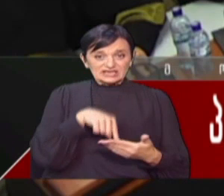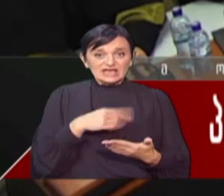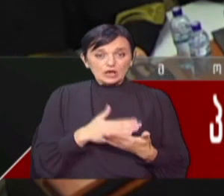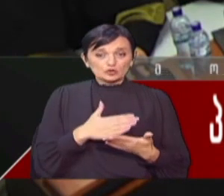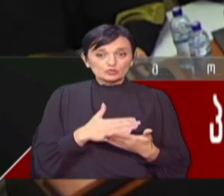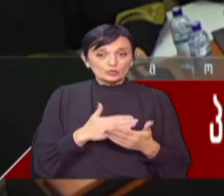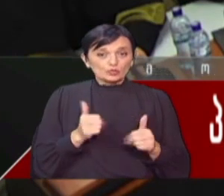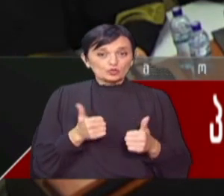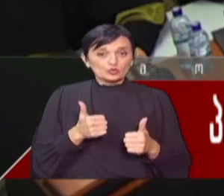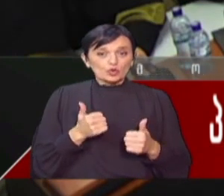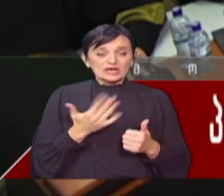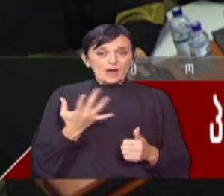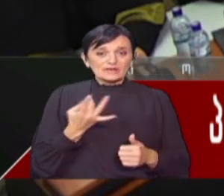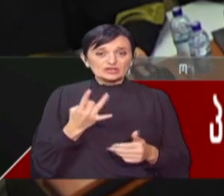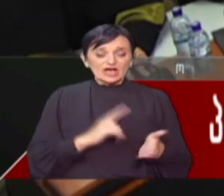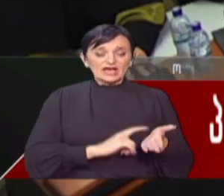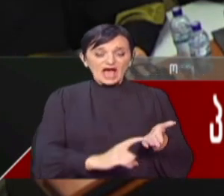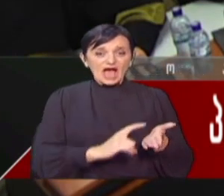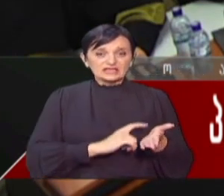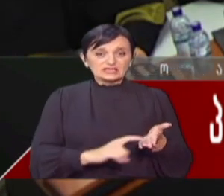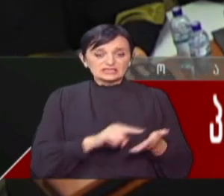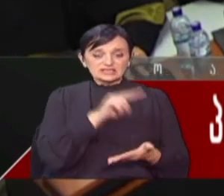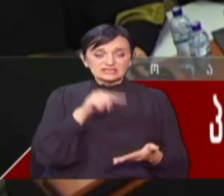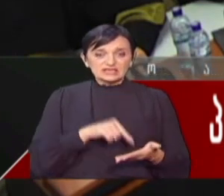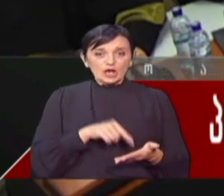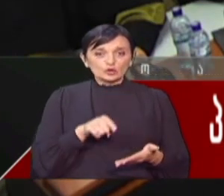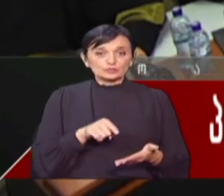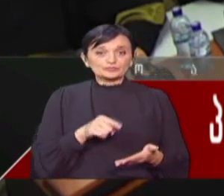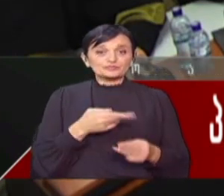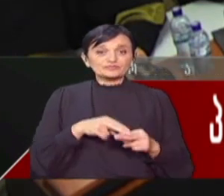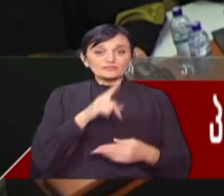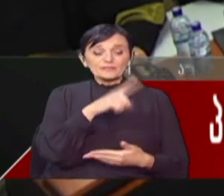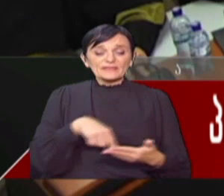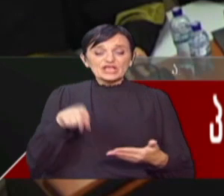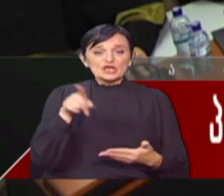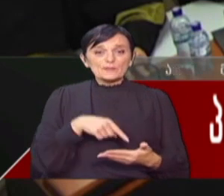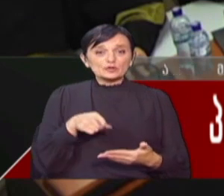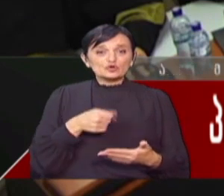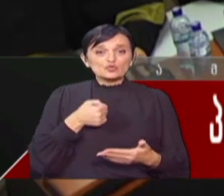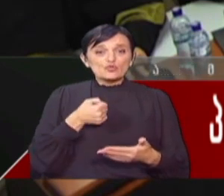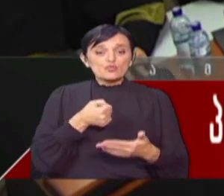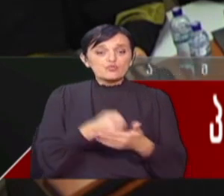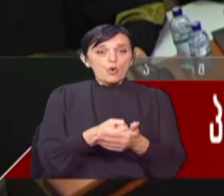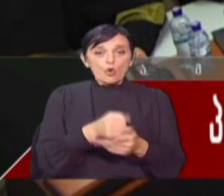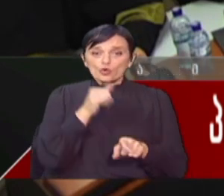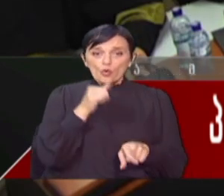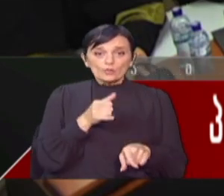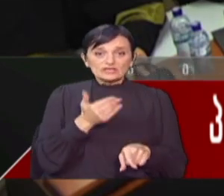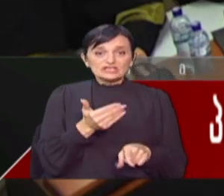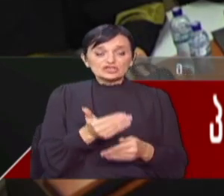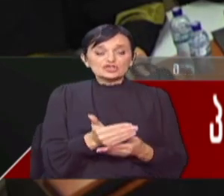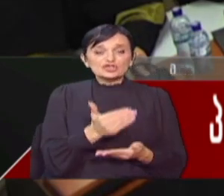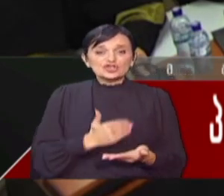როგორც რამდენჯერმე ხალხი გაესვა ამ საკითხს, რომ ეს იმპიჩმენტი ბოლომდე ვერ მივა და თავის